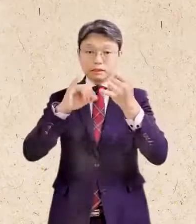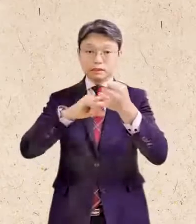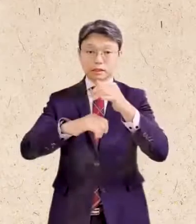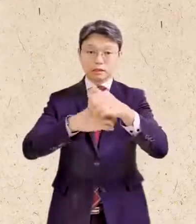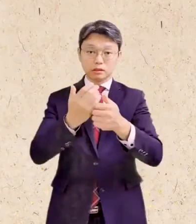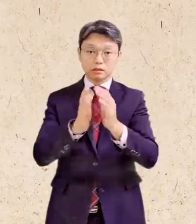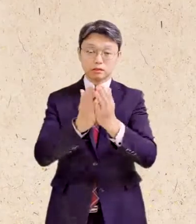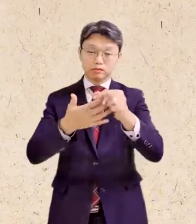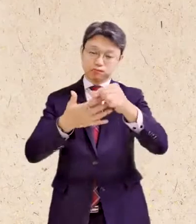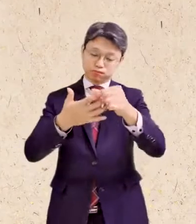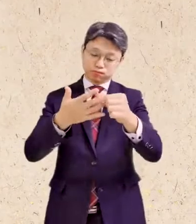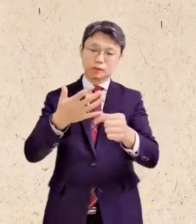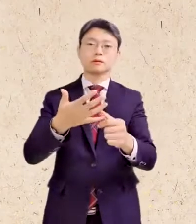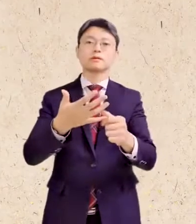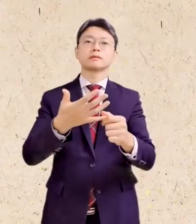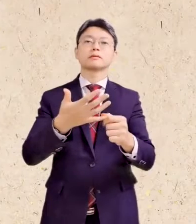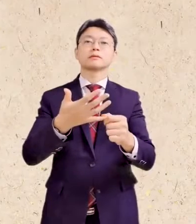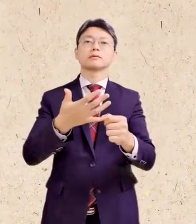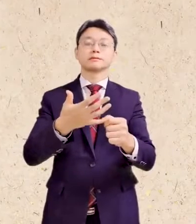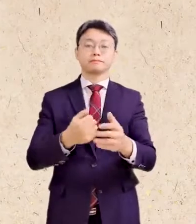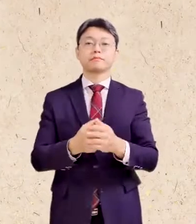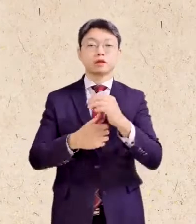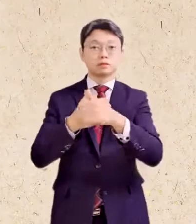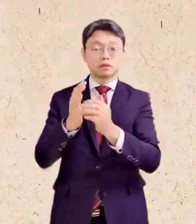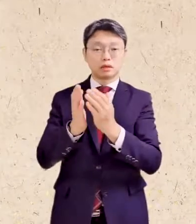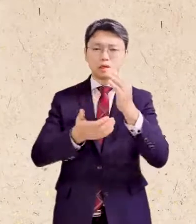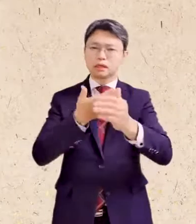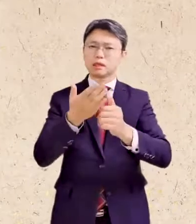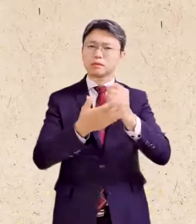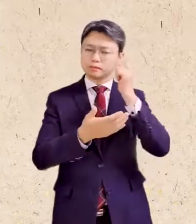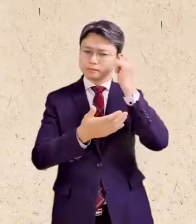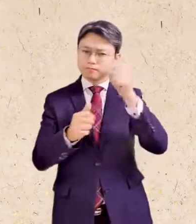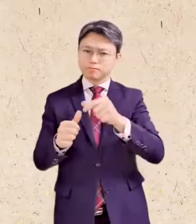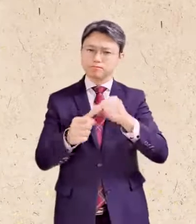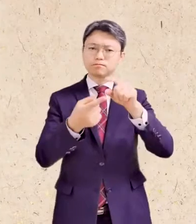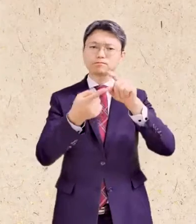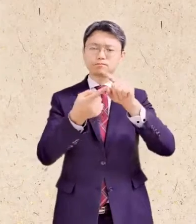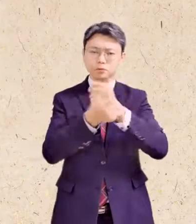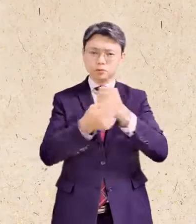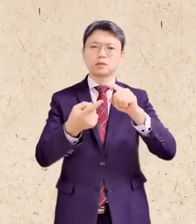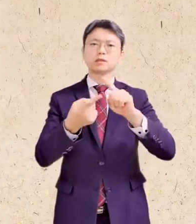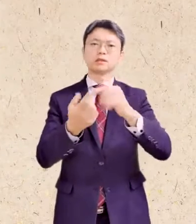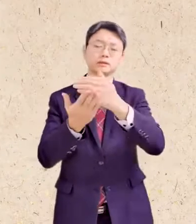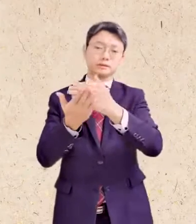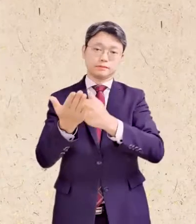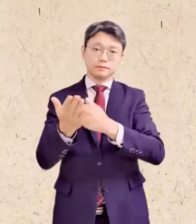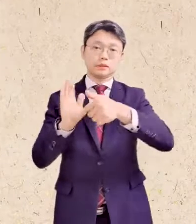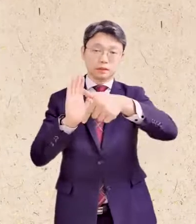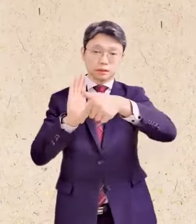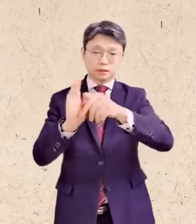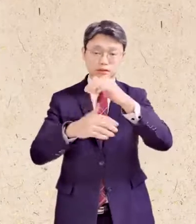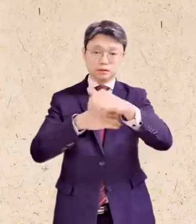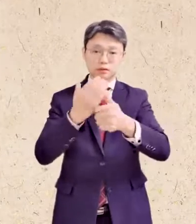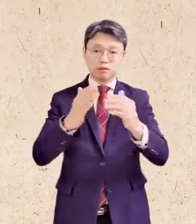요한계시록은 신약 27권의 제일 마지막에 위치한 성경입니다. 성경은 하나님의 위대한 구속에 관한